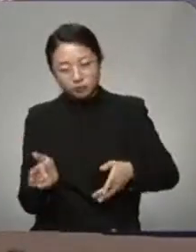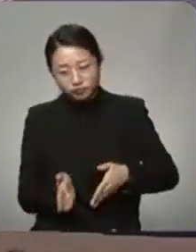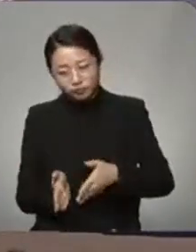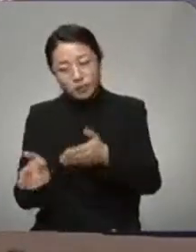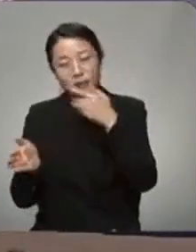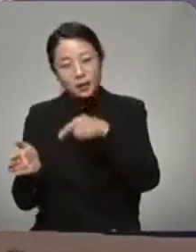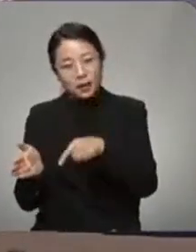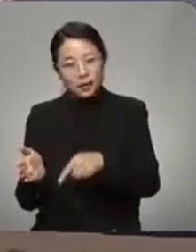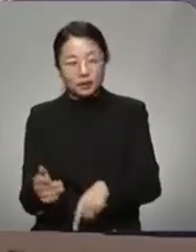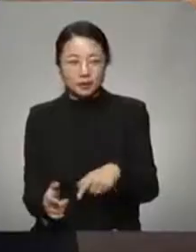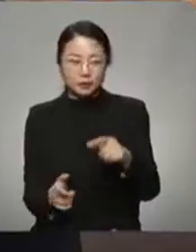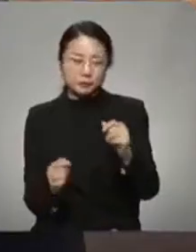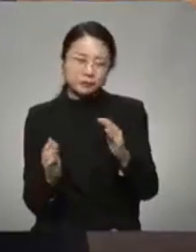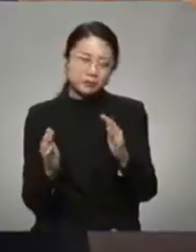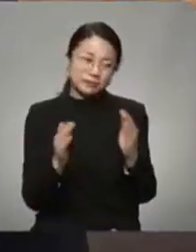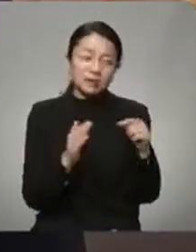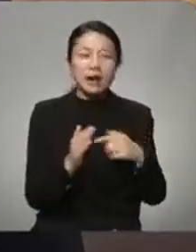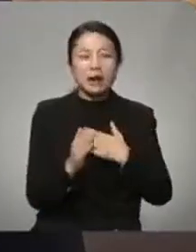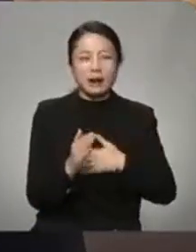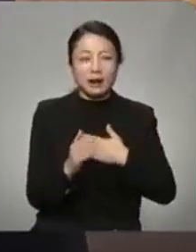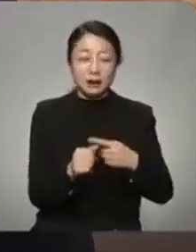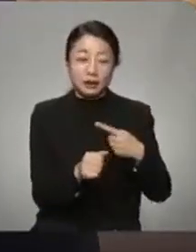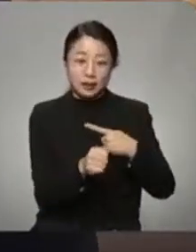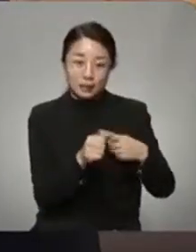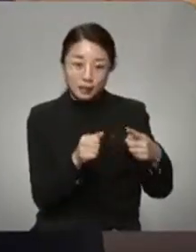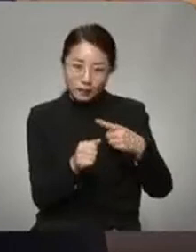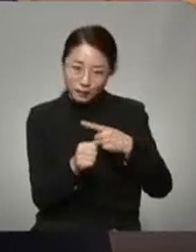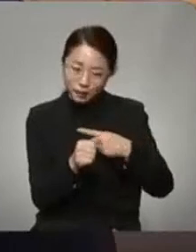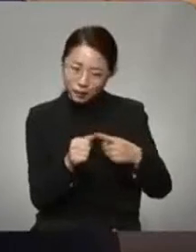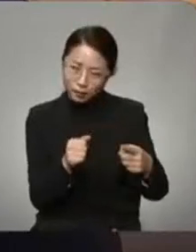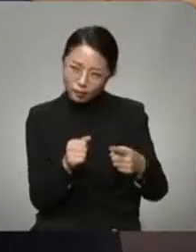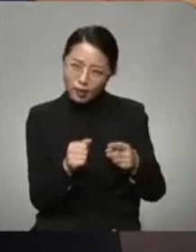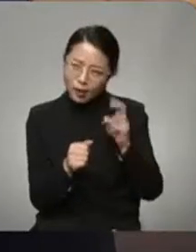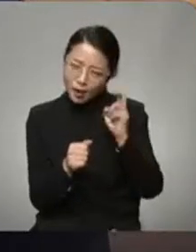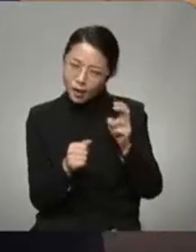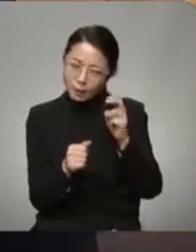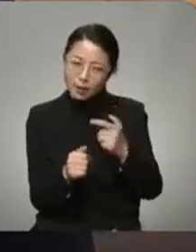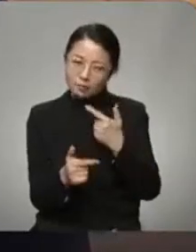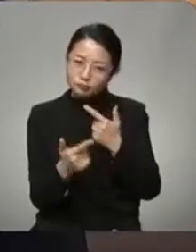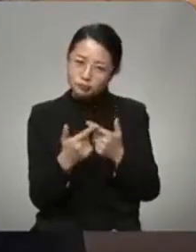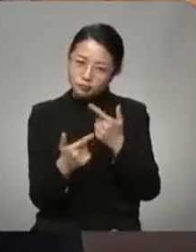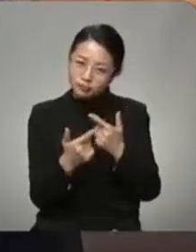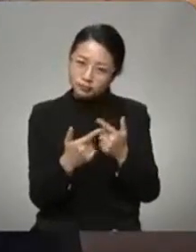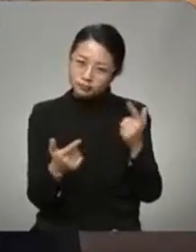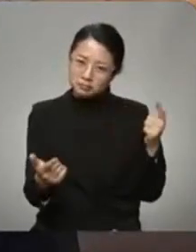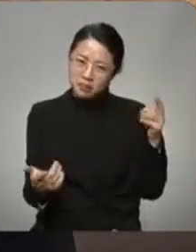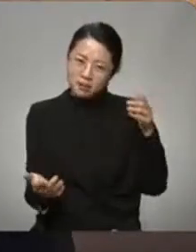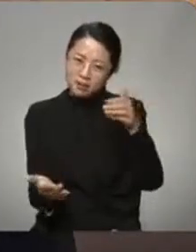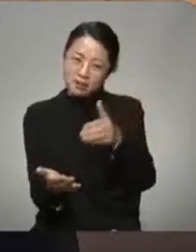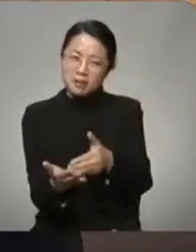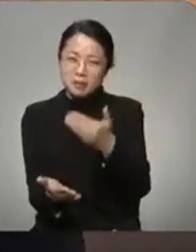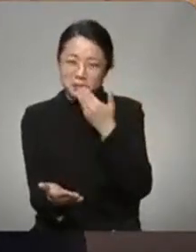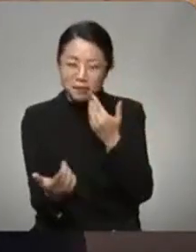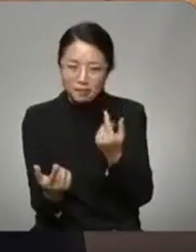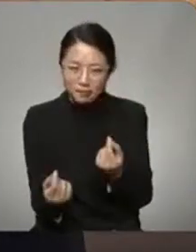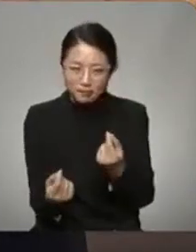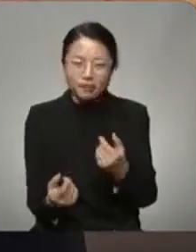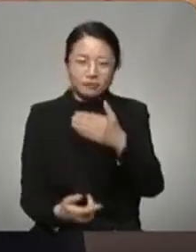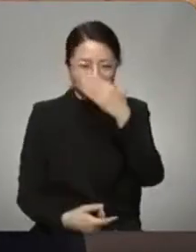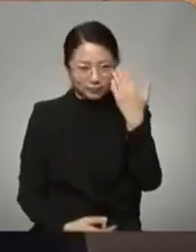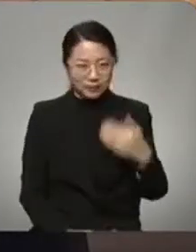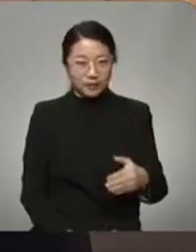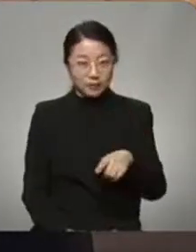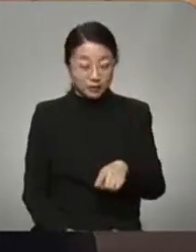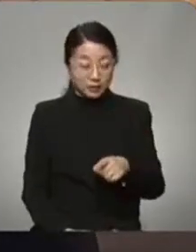지원은 되고 있습니다만 그래도 어 내년도에 개통을 앞두고는 정말 그 다행이라고 천만 다행이라고 생각하고요